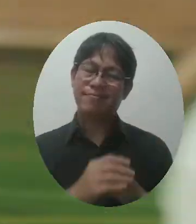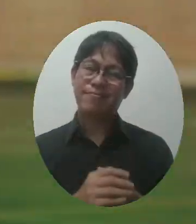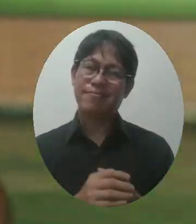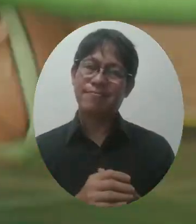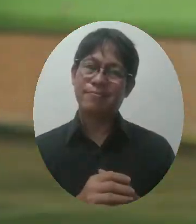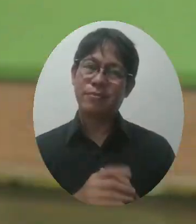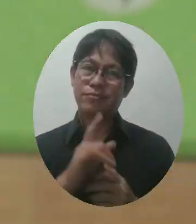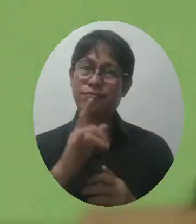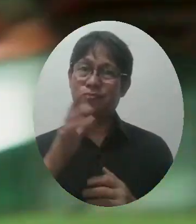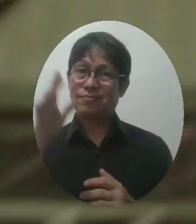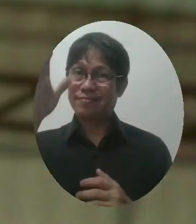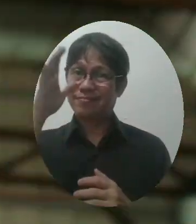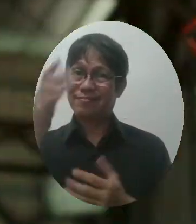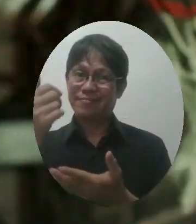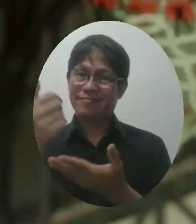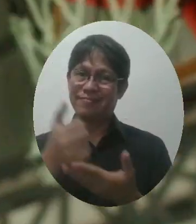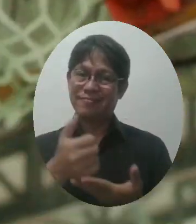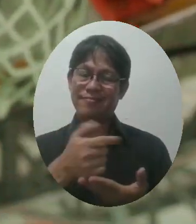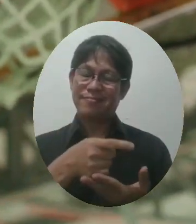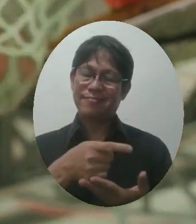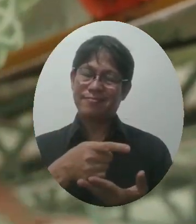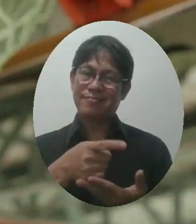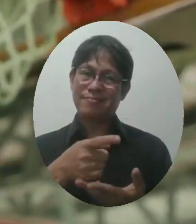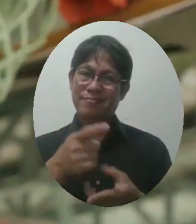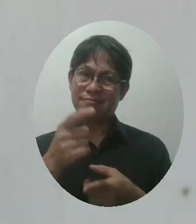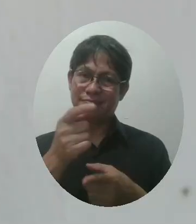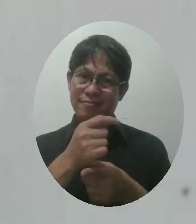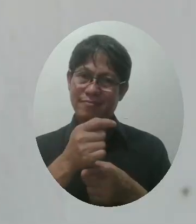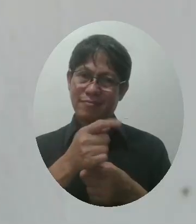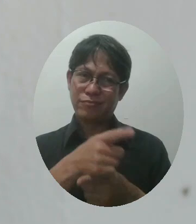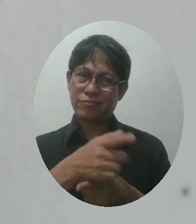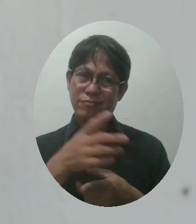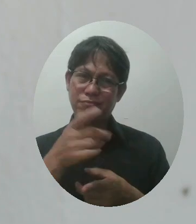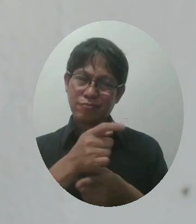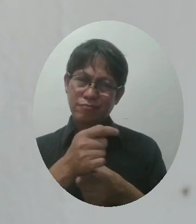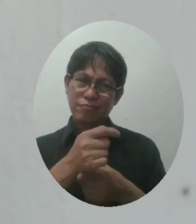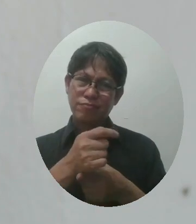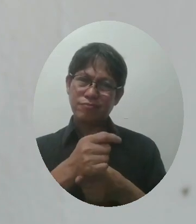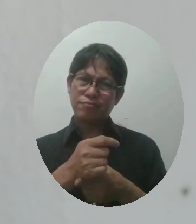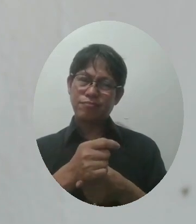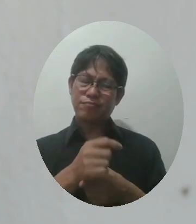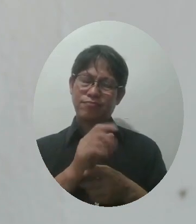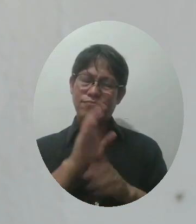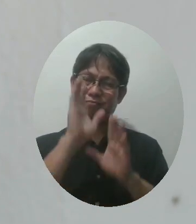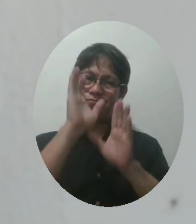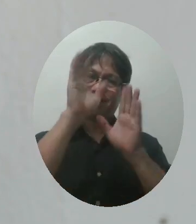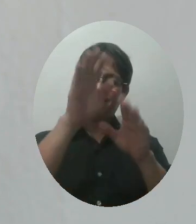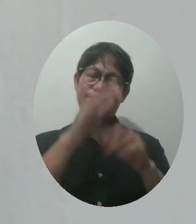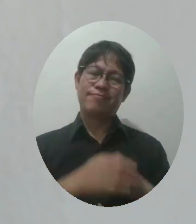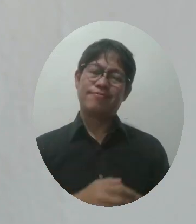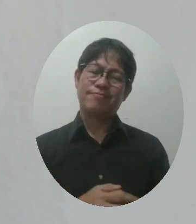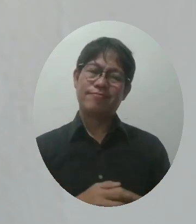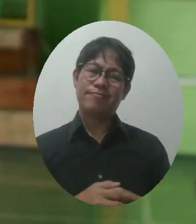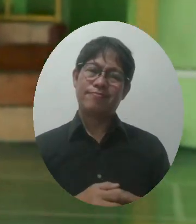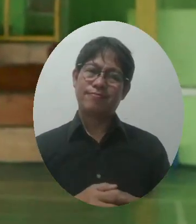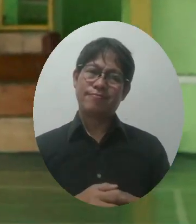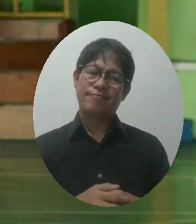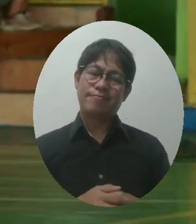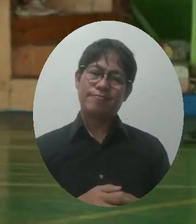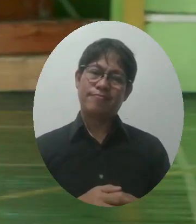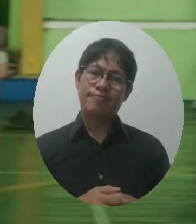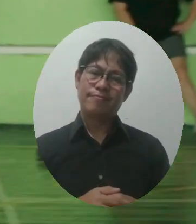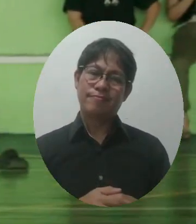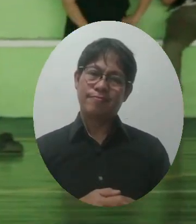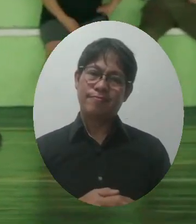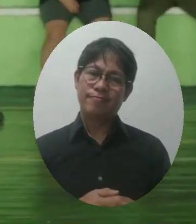niya, basketball. So, tinutulungan siya ng daddy niya. So, ang daddy niya yung nagpo-coach sa kanya kung paano maglaro.